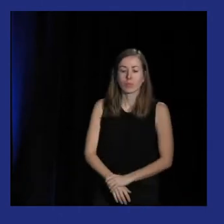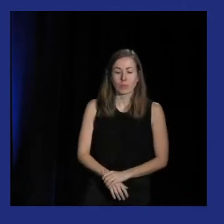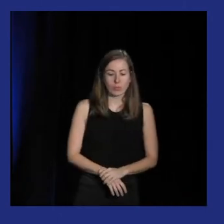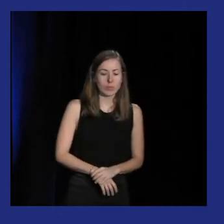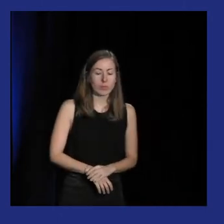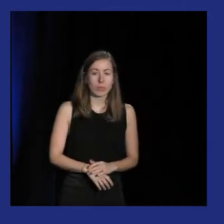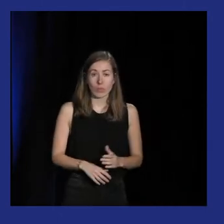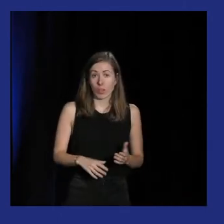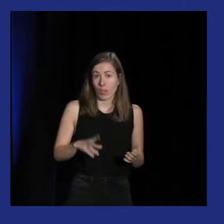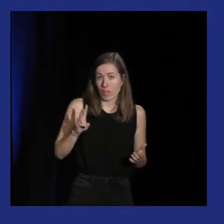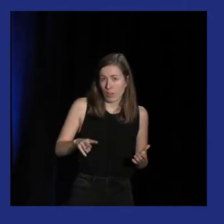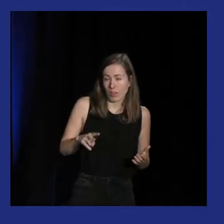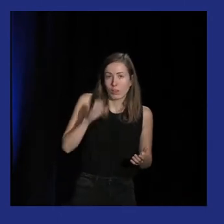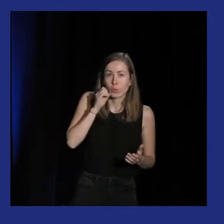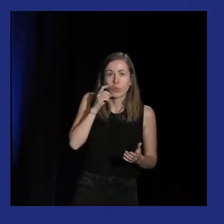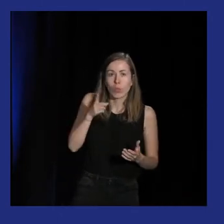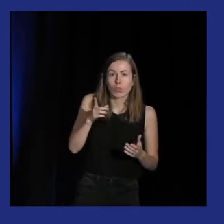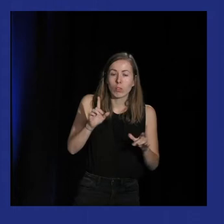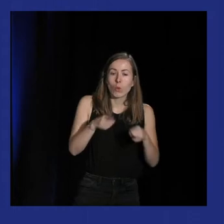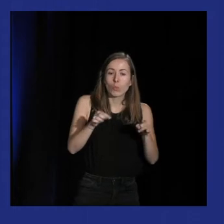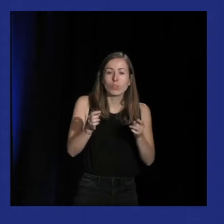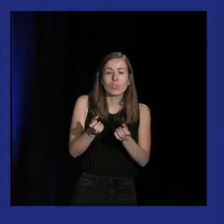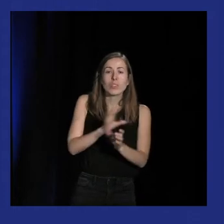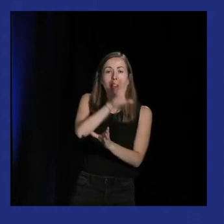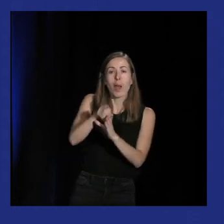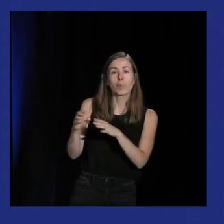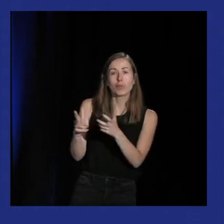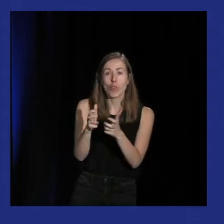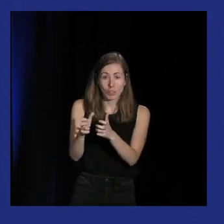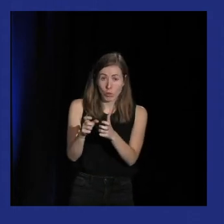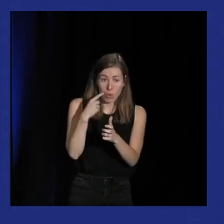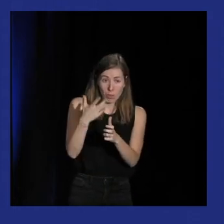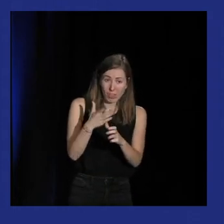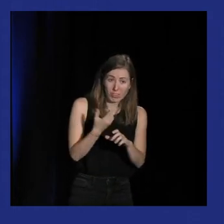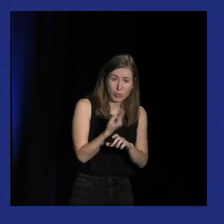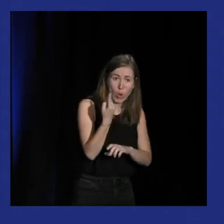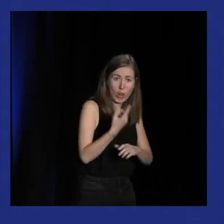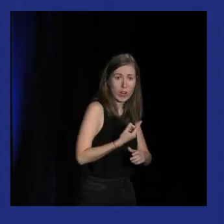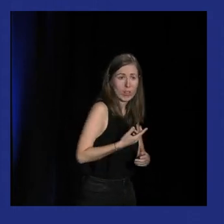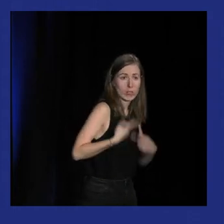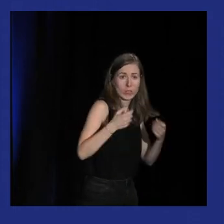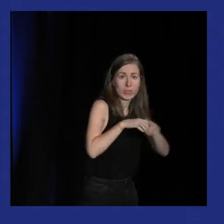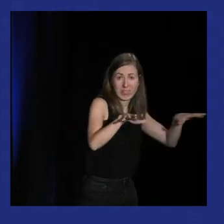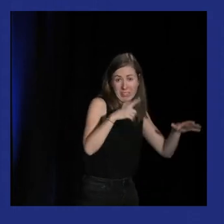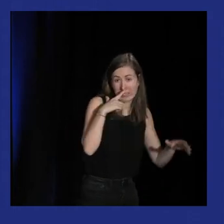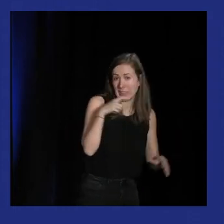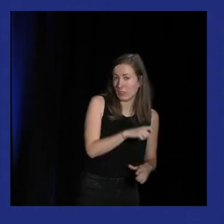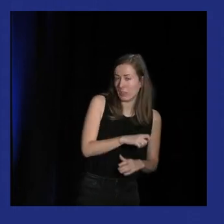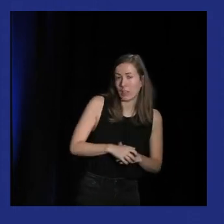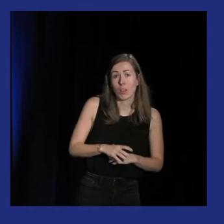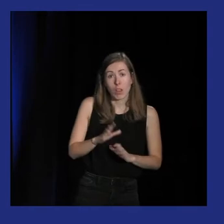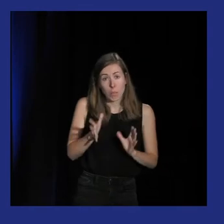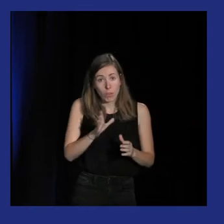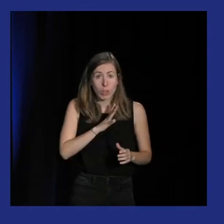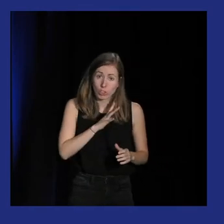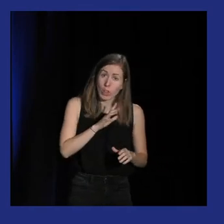qualités au-delà alors il y a quand même des contre-exemples que ça soit dans le cinéma ou dans le jeu vidéo de bande originale qui vont même parfois